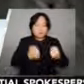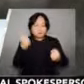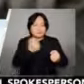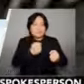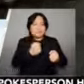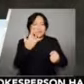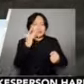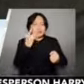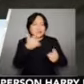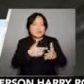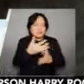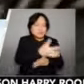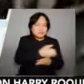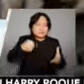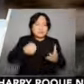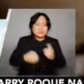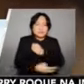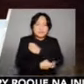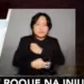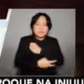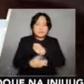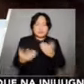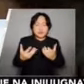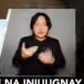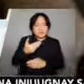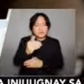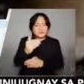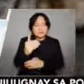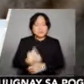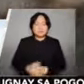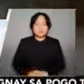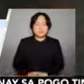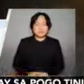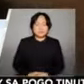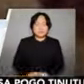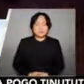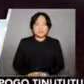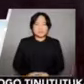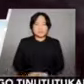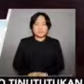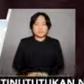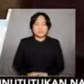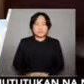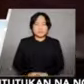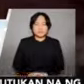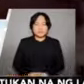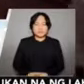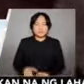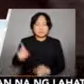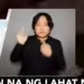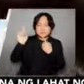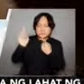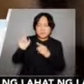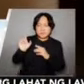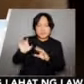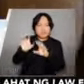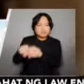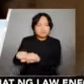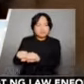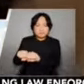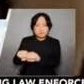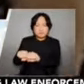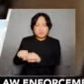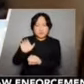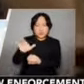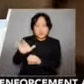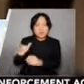niyo na ka na pato. Oo. Inaarest ka pa namin ha. Sa kasang brother eh ha. Ikaw na kay karapatan pa na